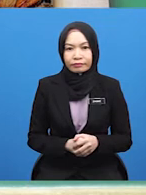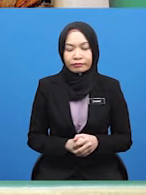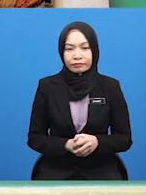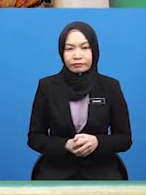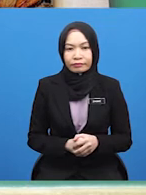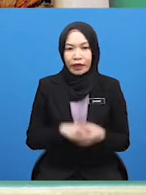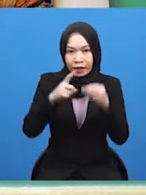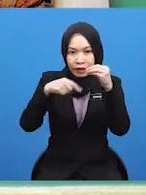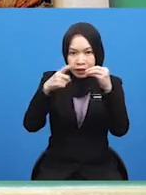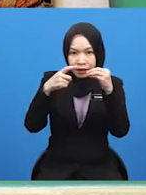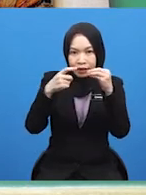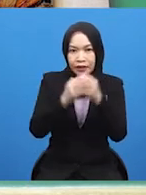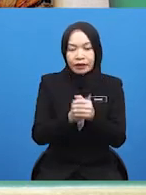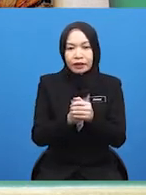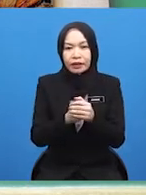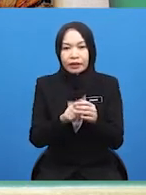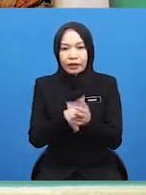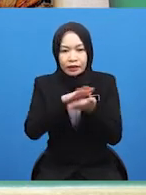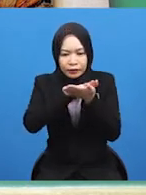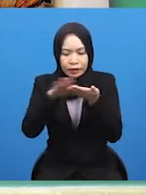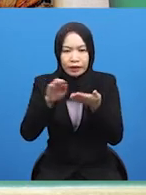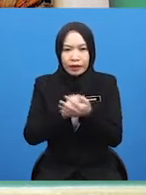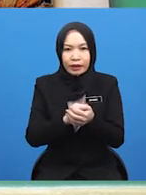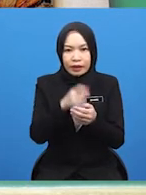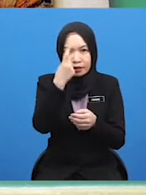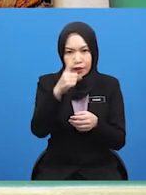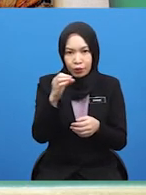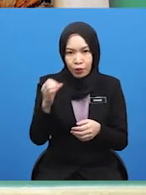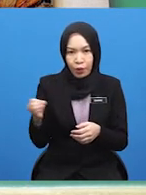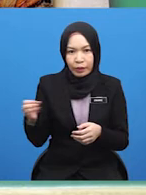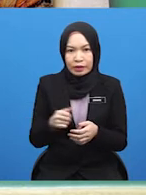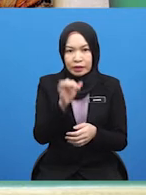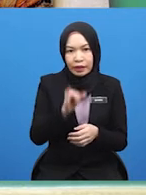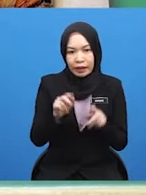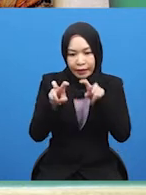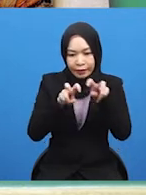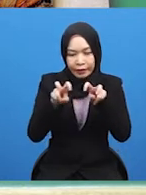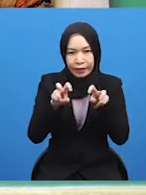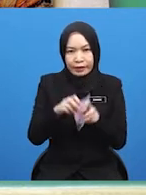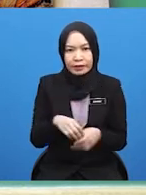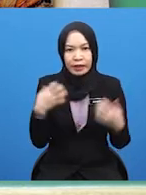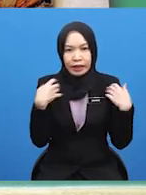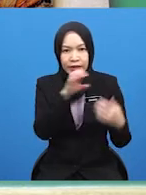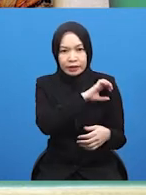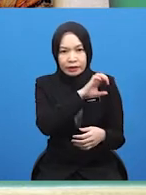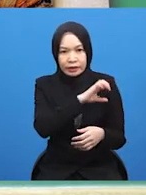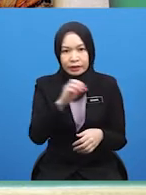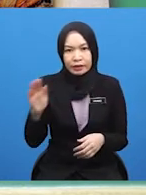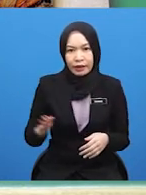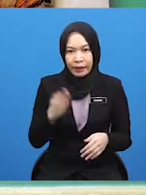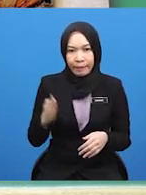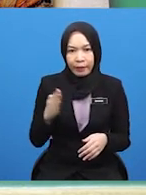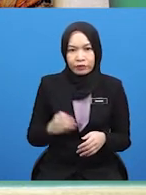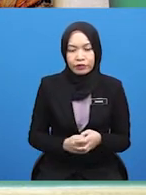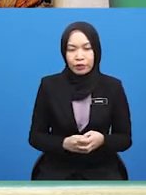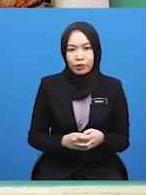merakamkan ketelitian sesuatu objek yang dikaji. Penggunaan pelbagai elemen, aspek formal secara terperinci